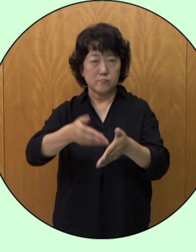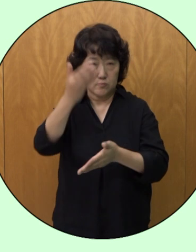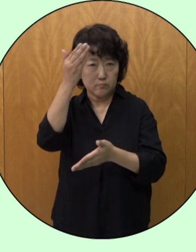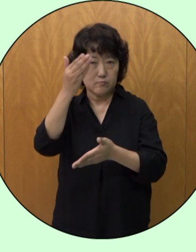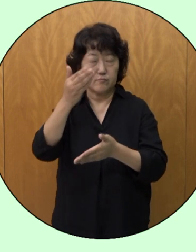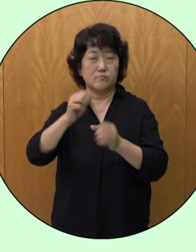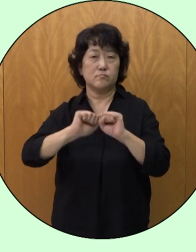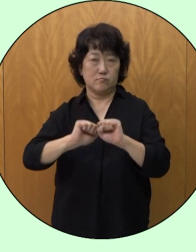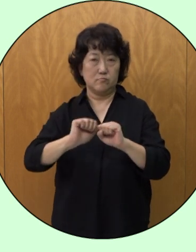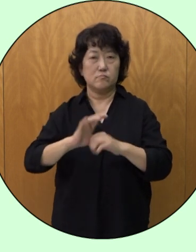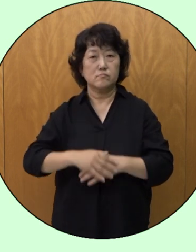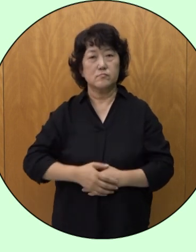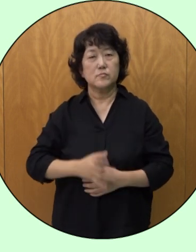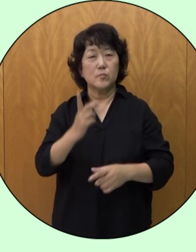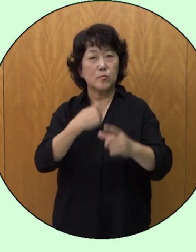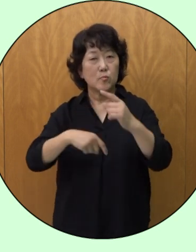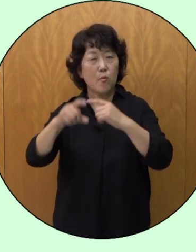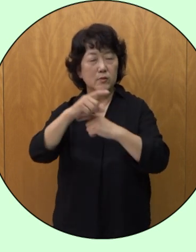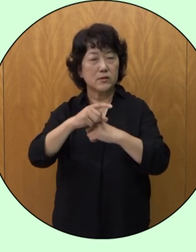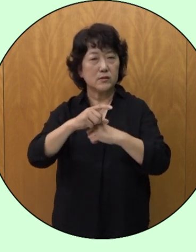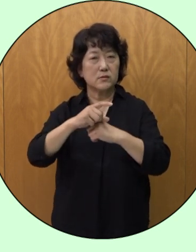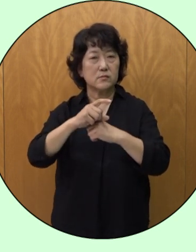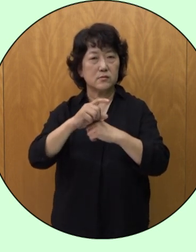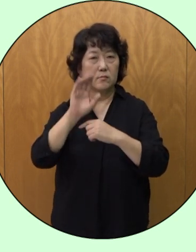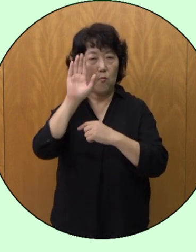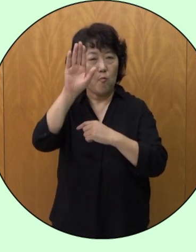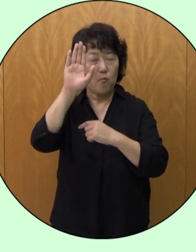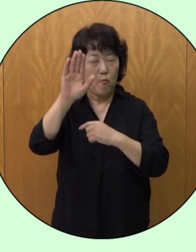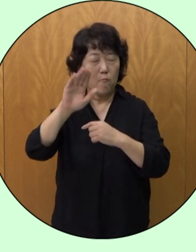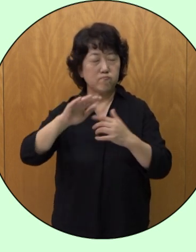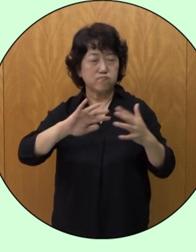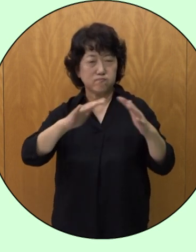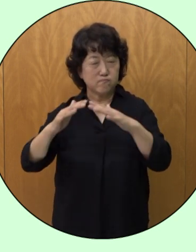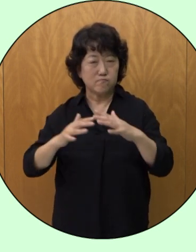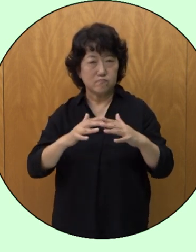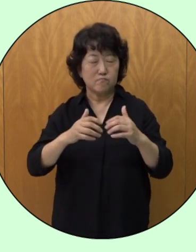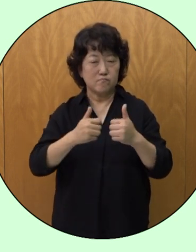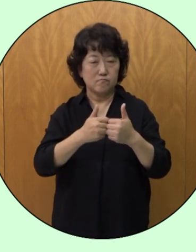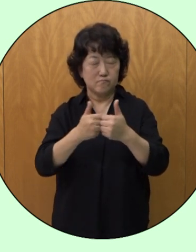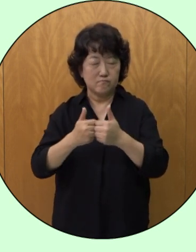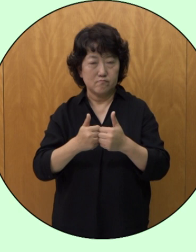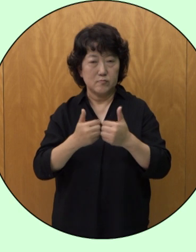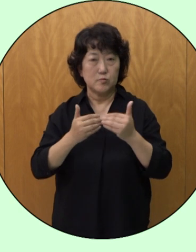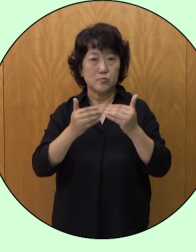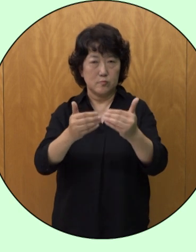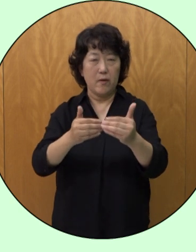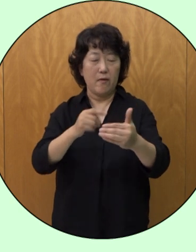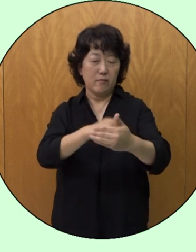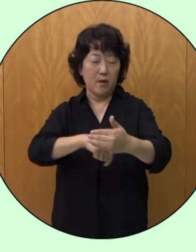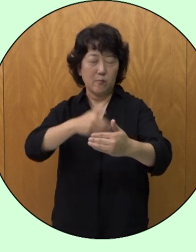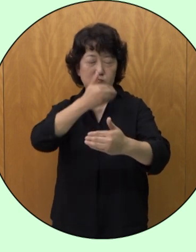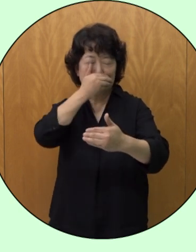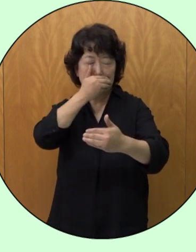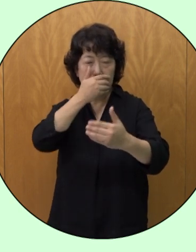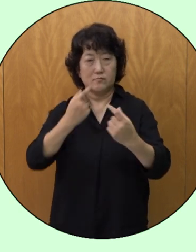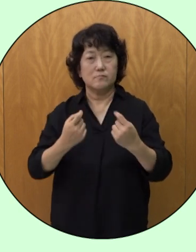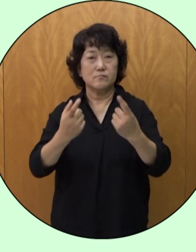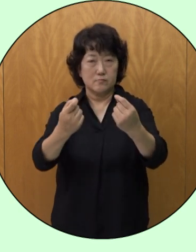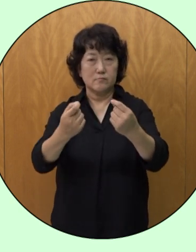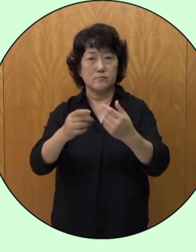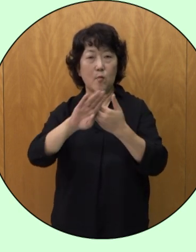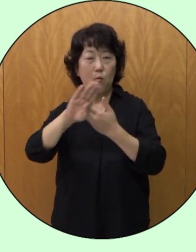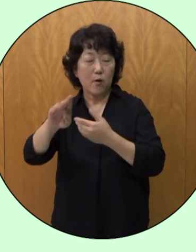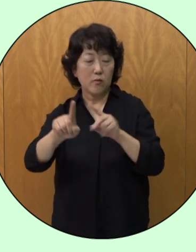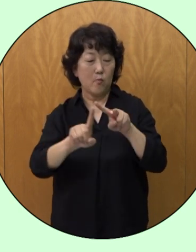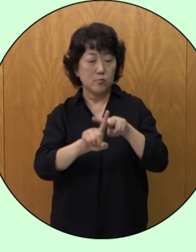存じますが、より良い方策を絶えず検討を深め、内容を充実させながら他